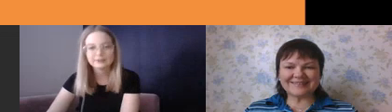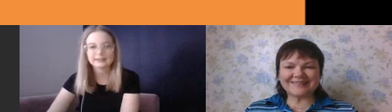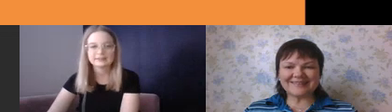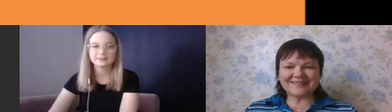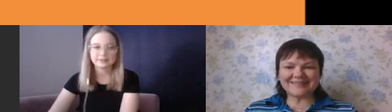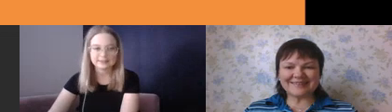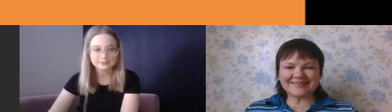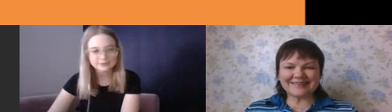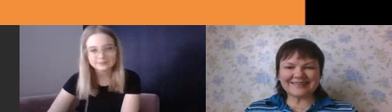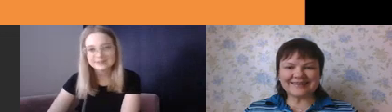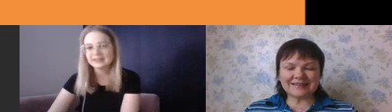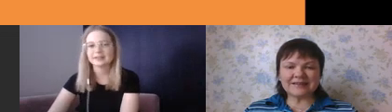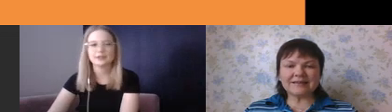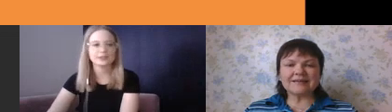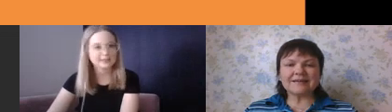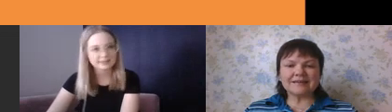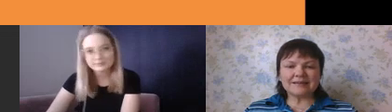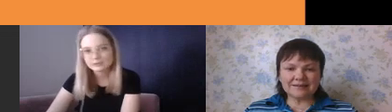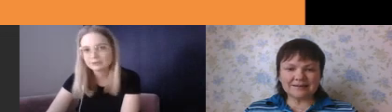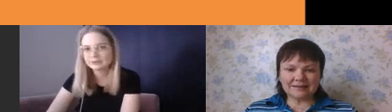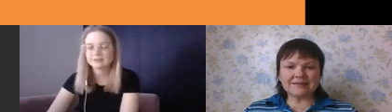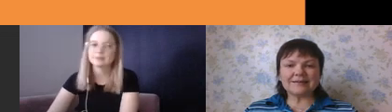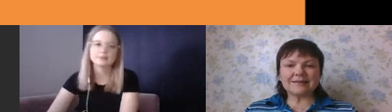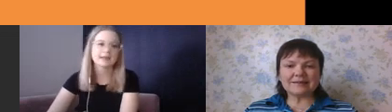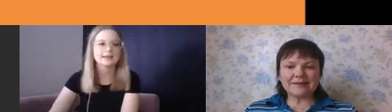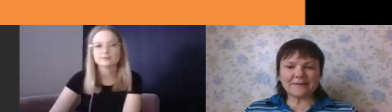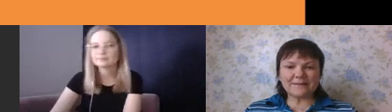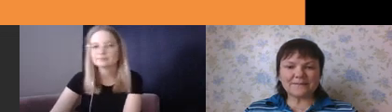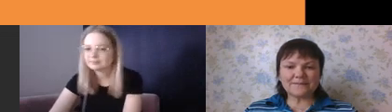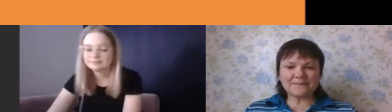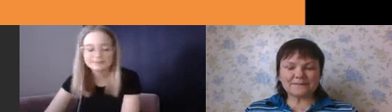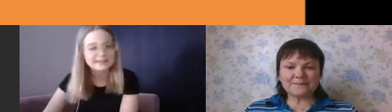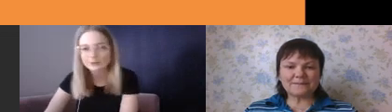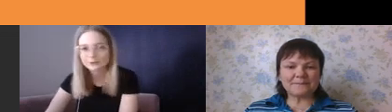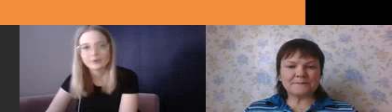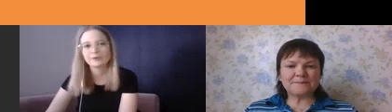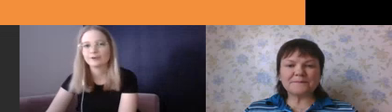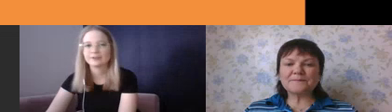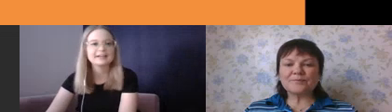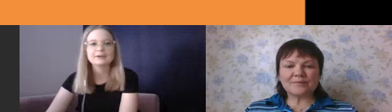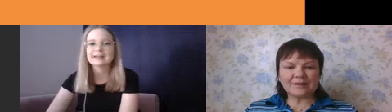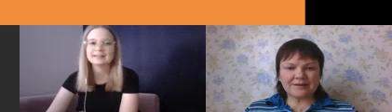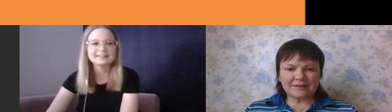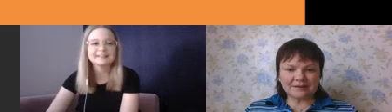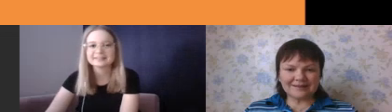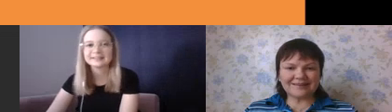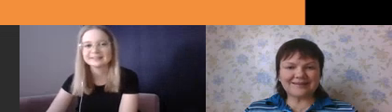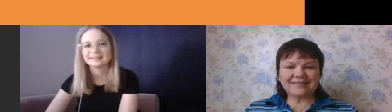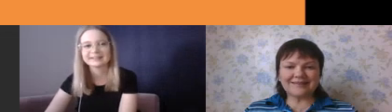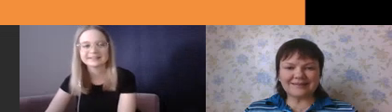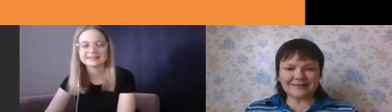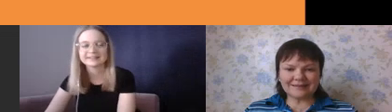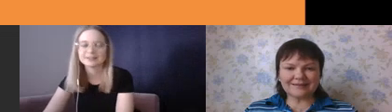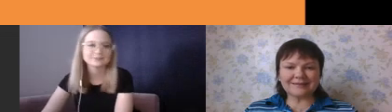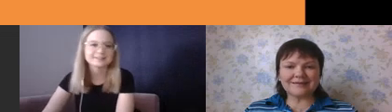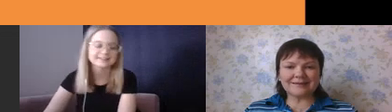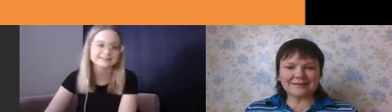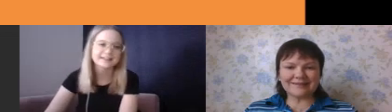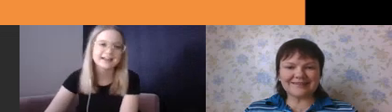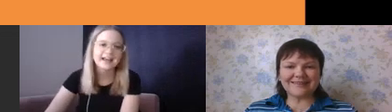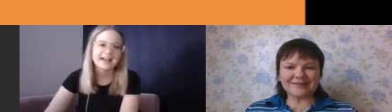Kindlasti julgelt tulge nõustamisele, ärge karke. Nõustamisel võib käia piirematu arvkord. Ei ole nii, et mingist hetkest